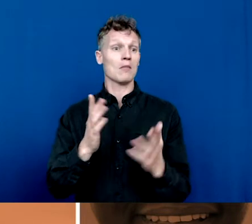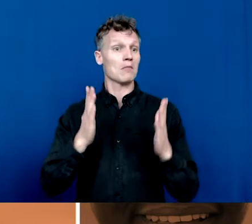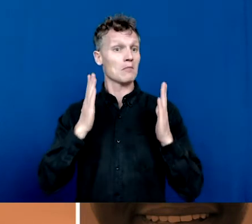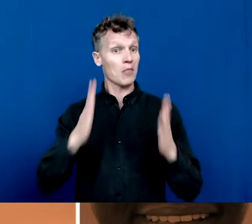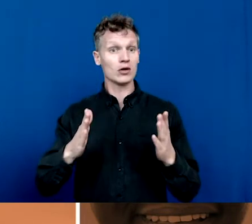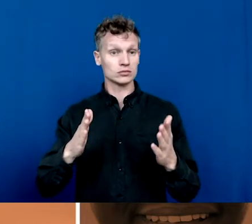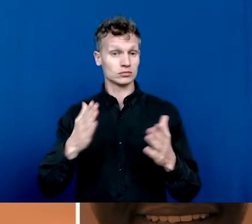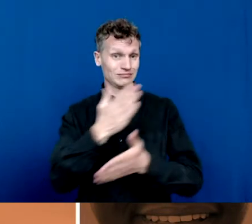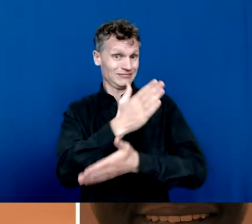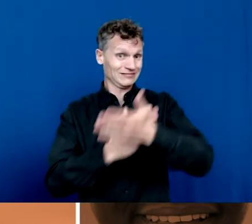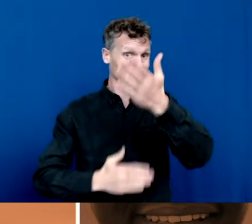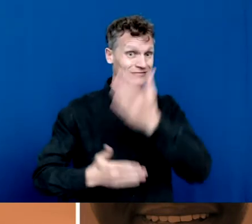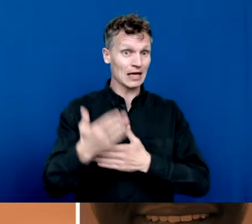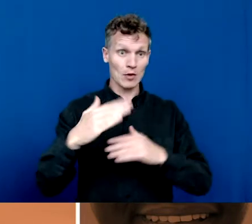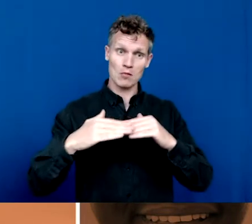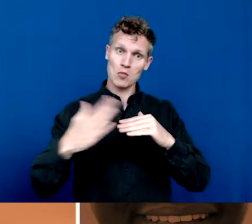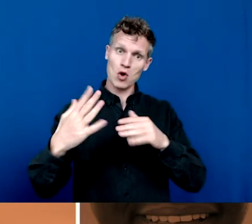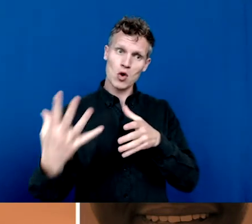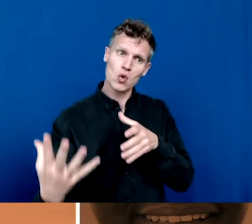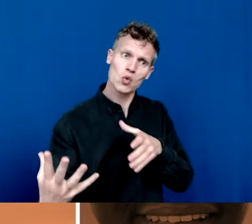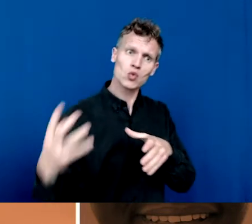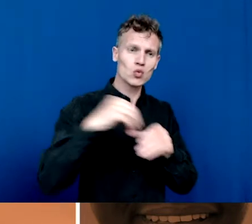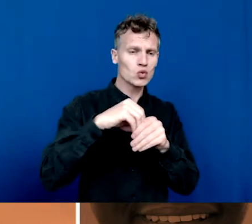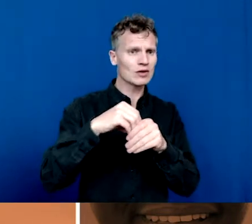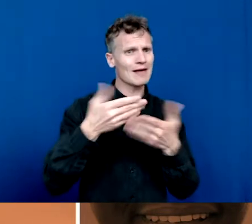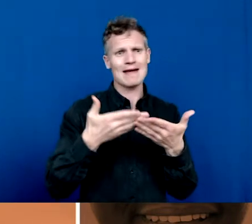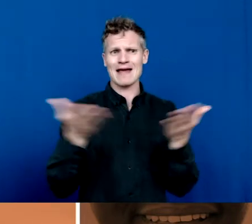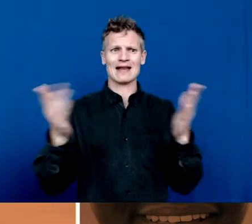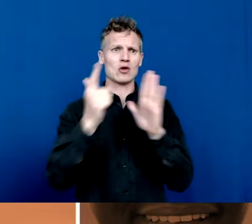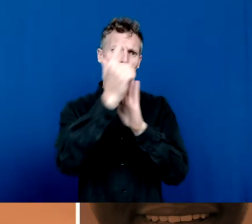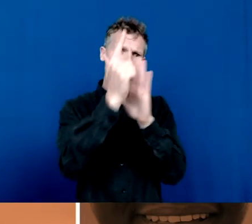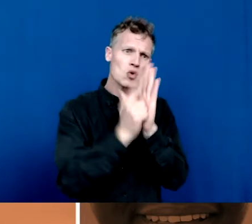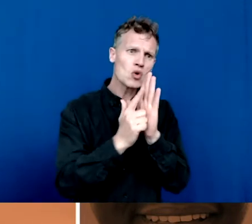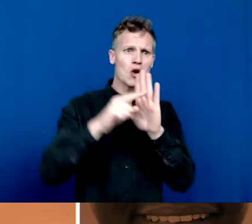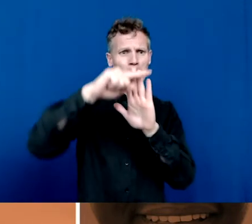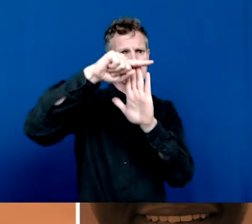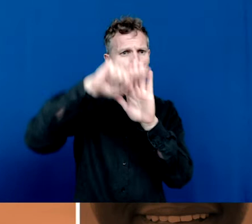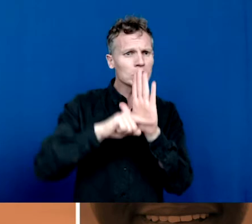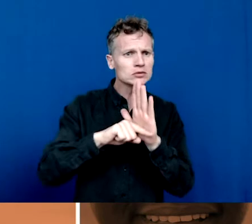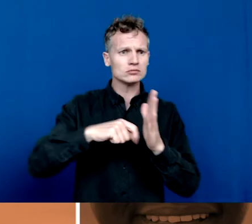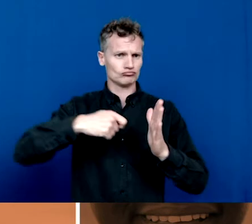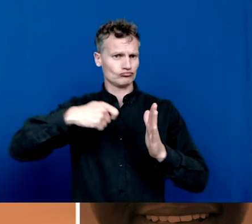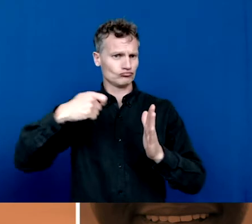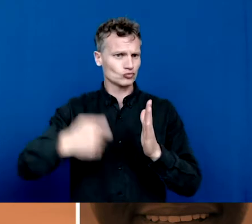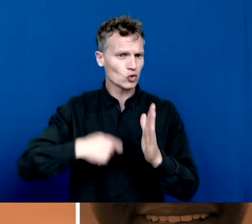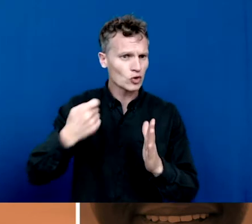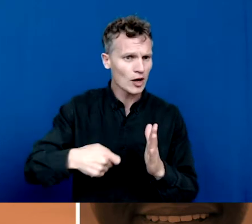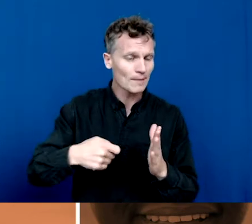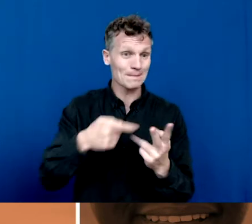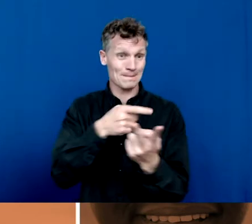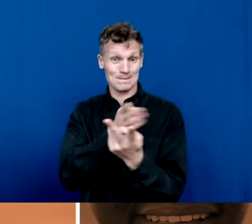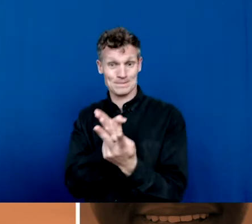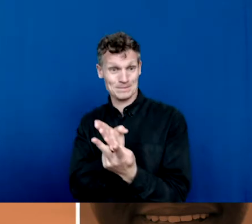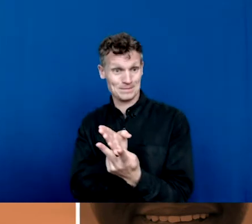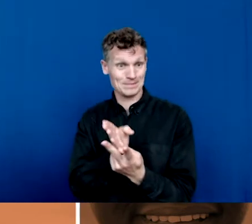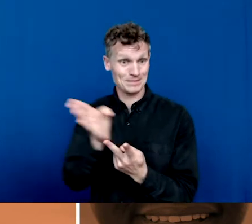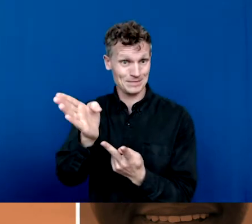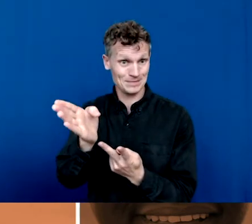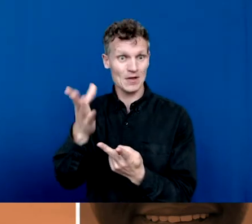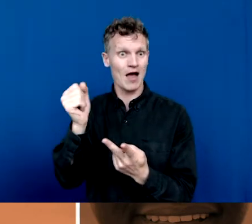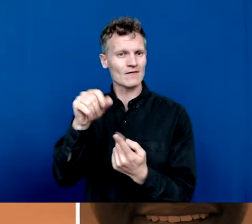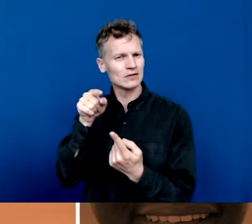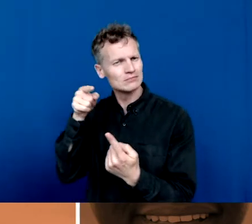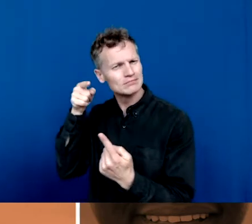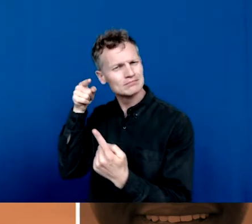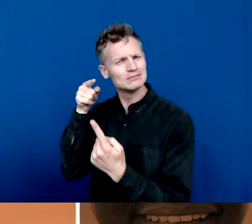soyons pleinement inclus dans l'ensemble des lois, politiques et programmes et en élaborant